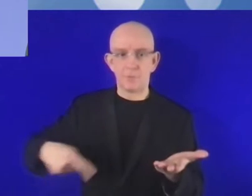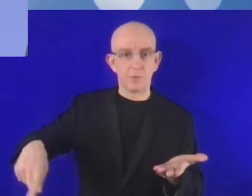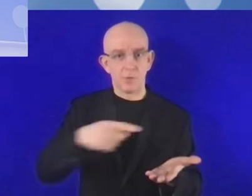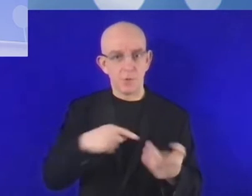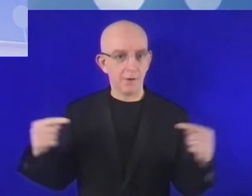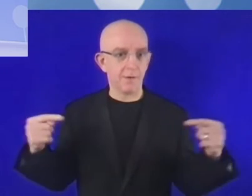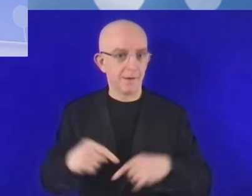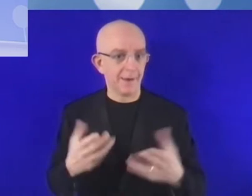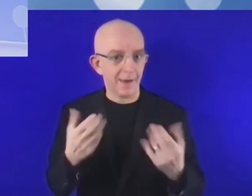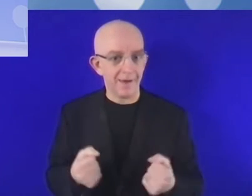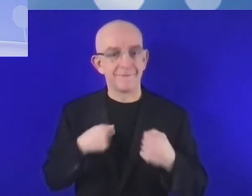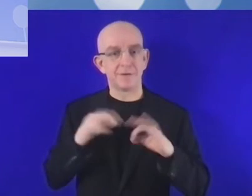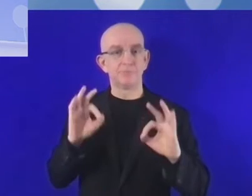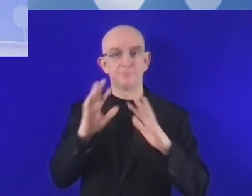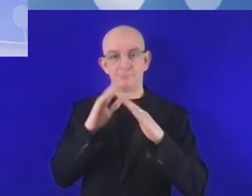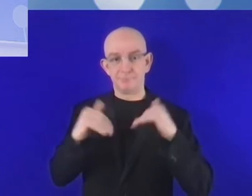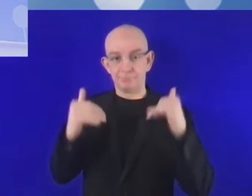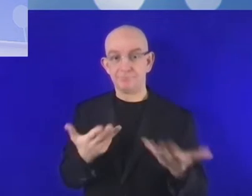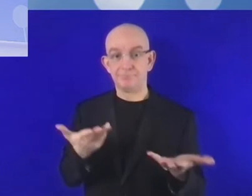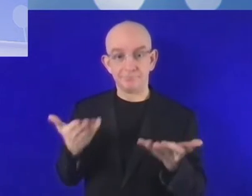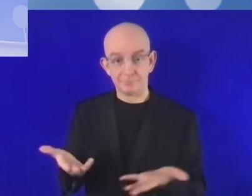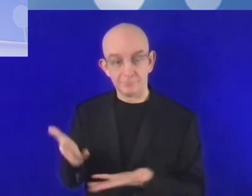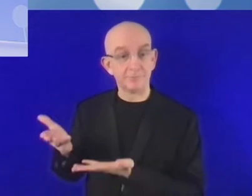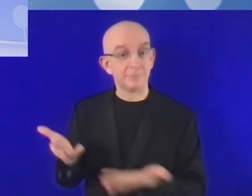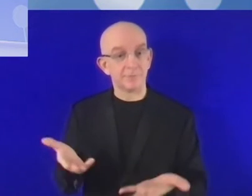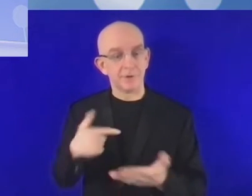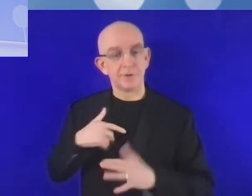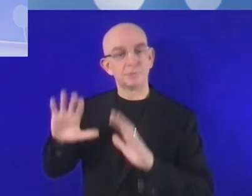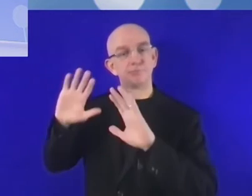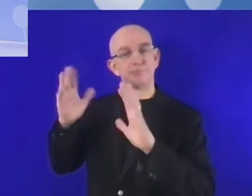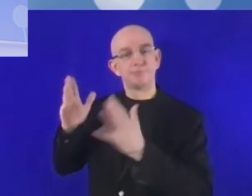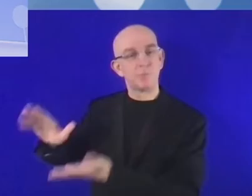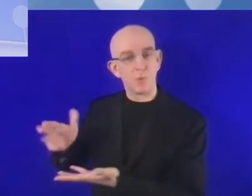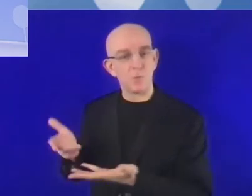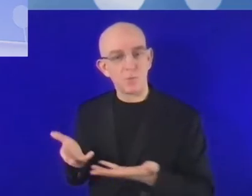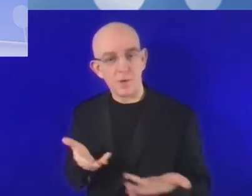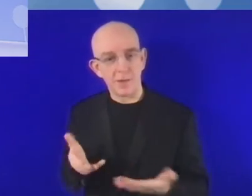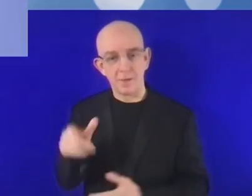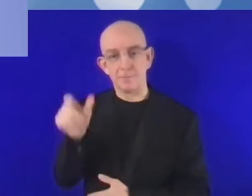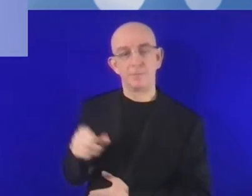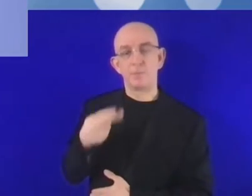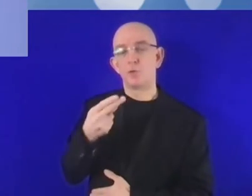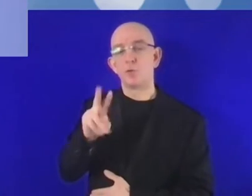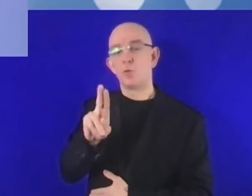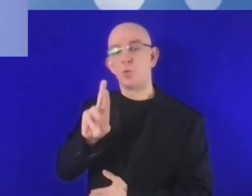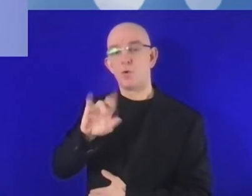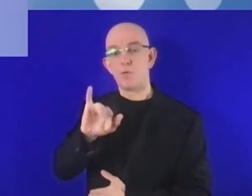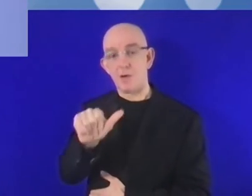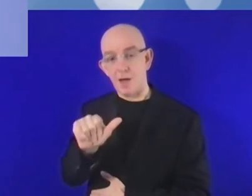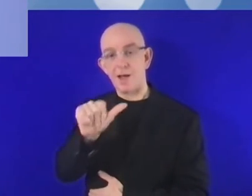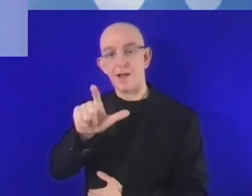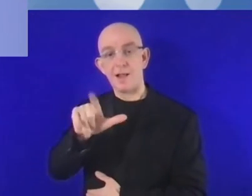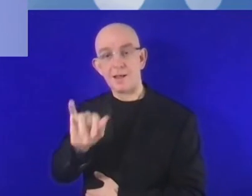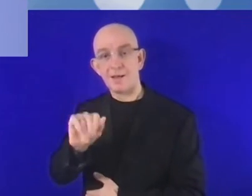послушать. Мы очень рады, что у нас на сцене замечательные участники, эксперты.